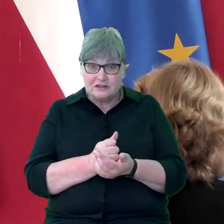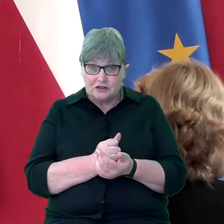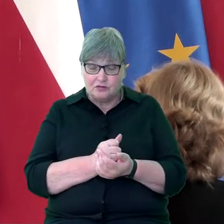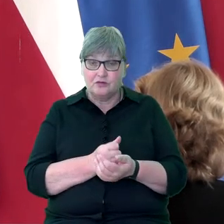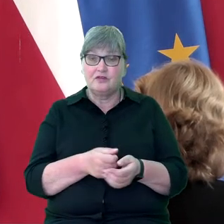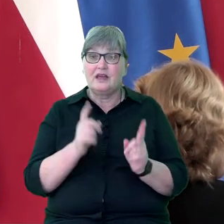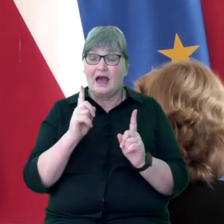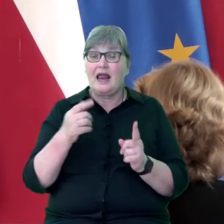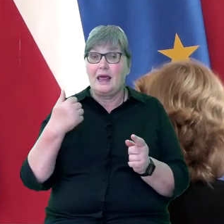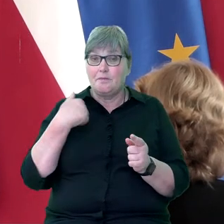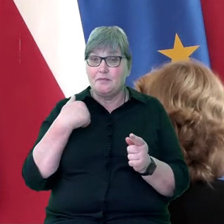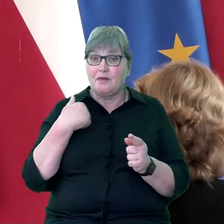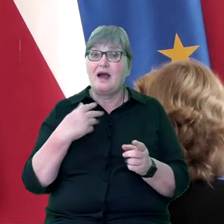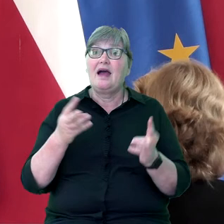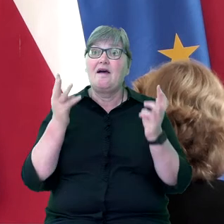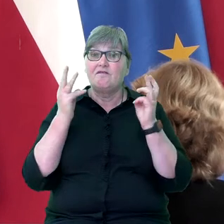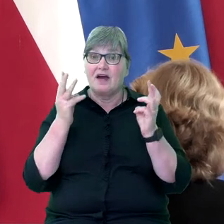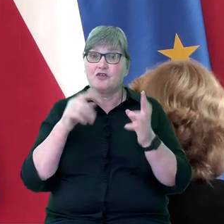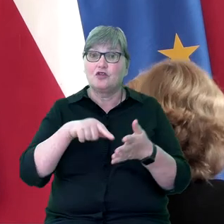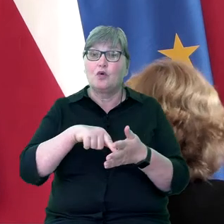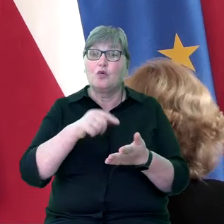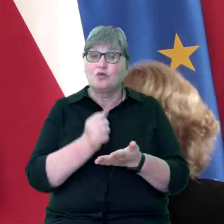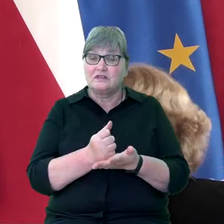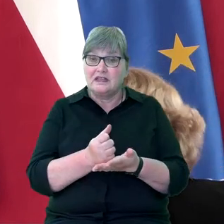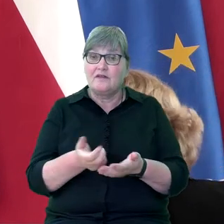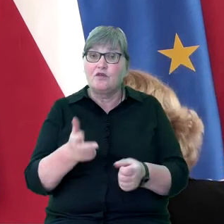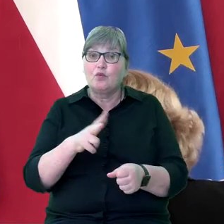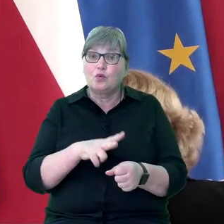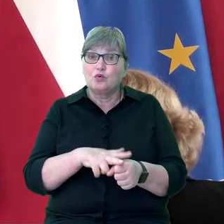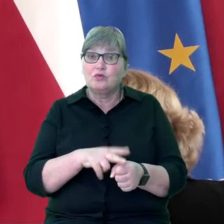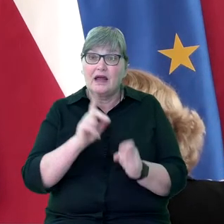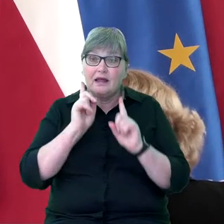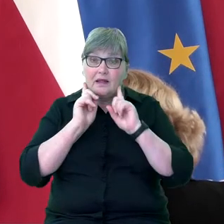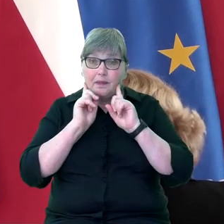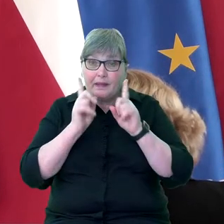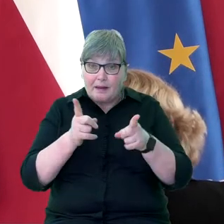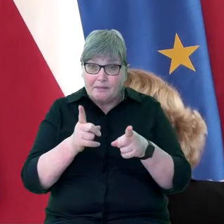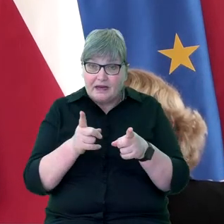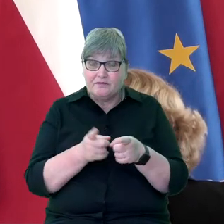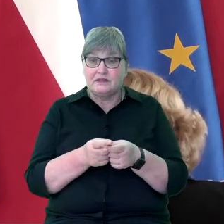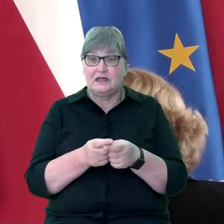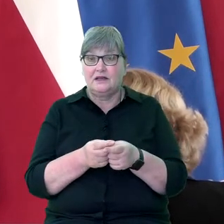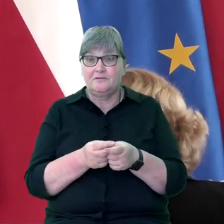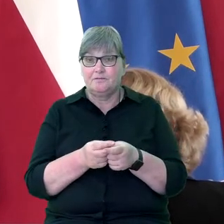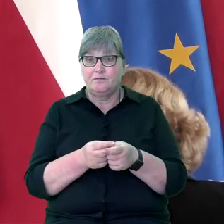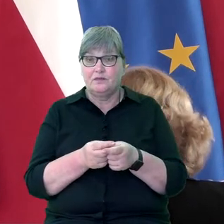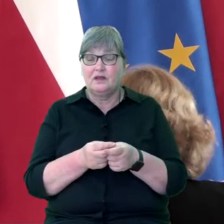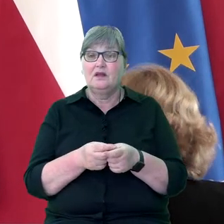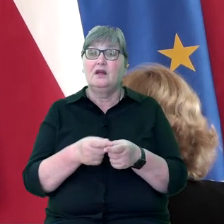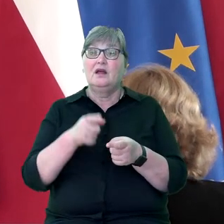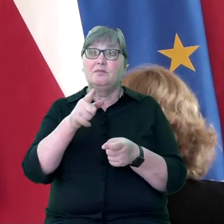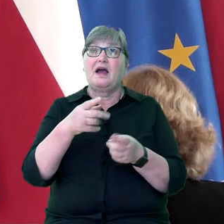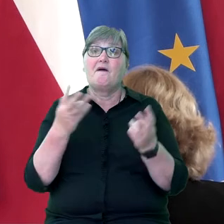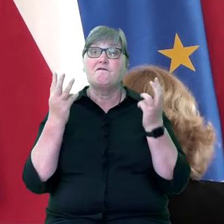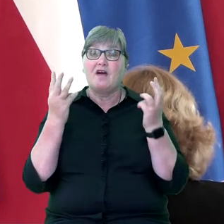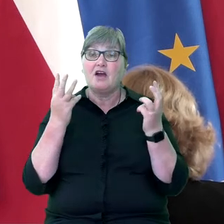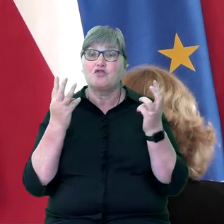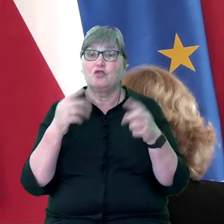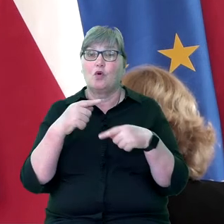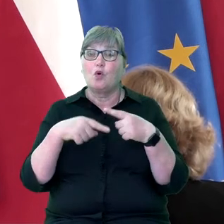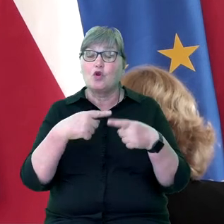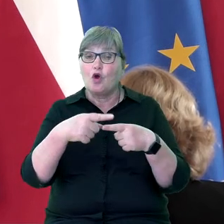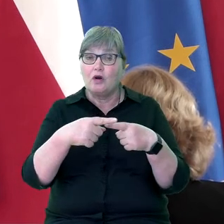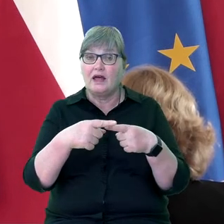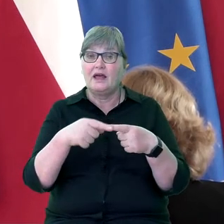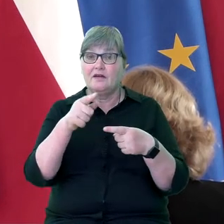bardzo ważnym aktem, który rzeczywiście, jak już tutaj wielokrotnie podkreślano, odegrał ważną rolę, czy bardzo ważną rolę